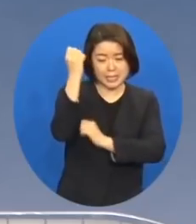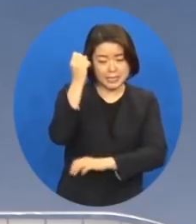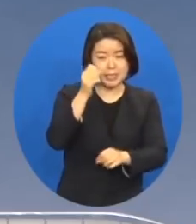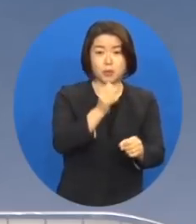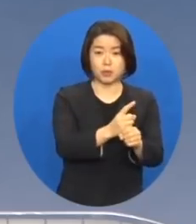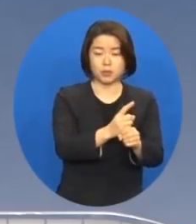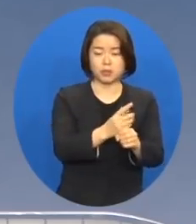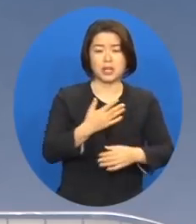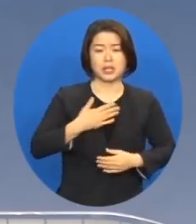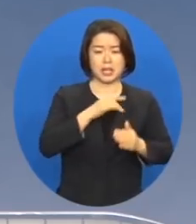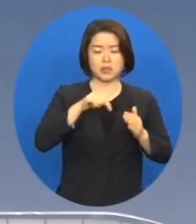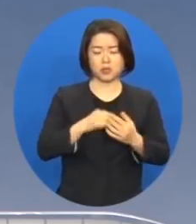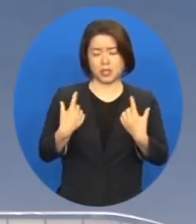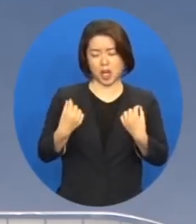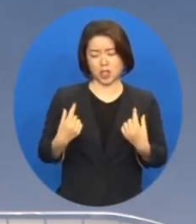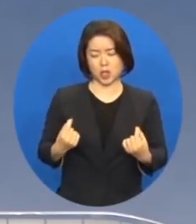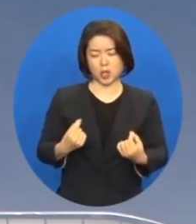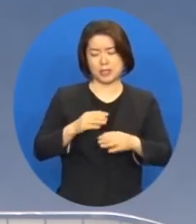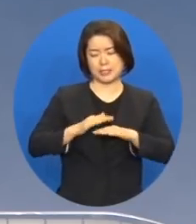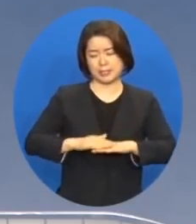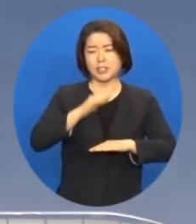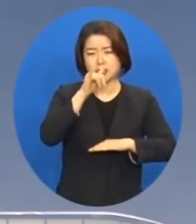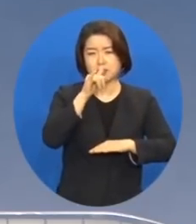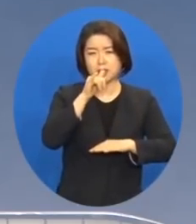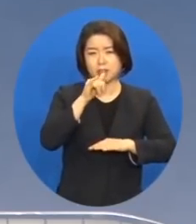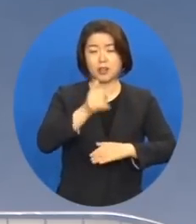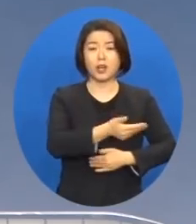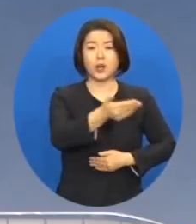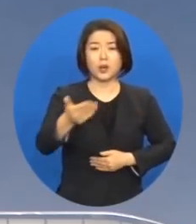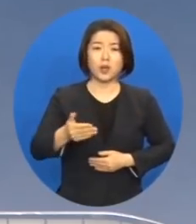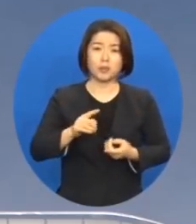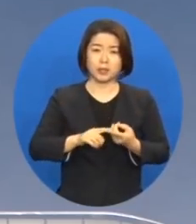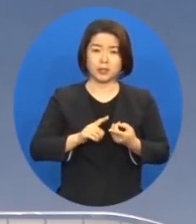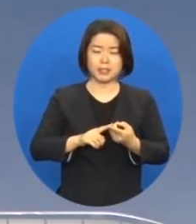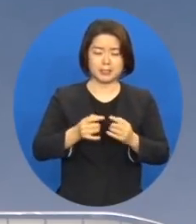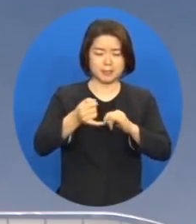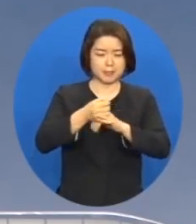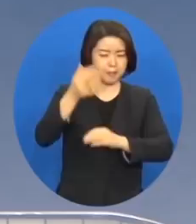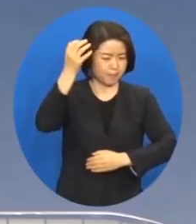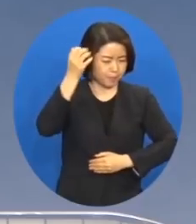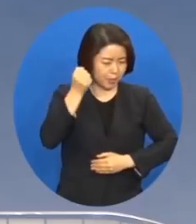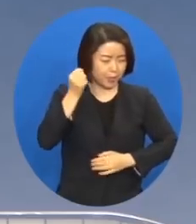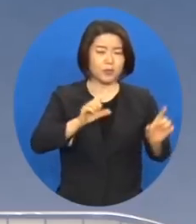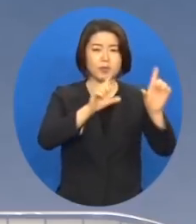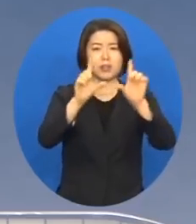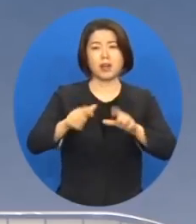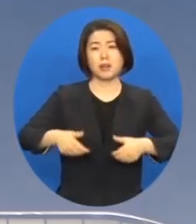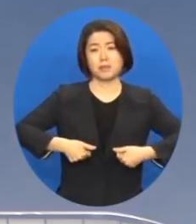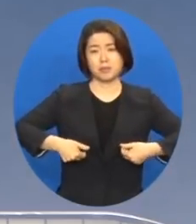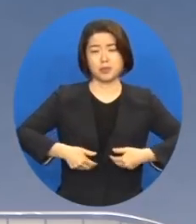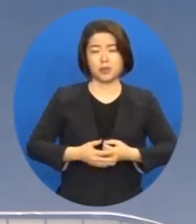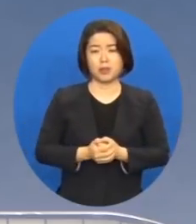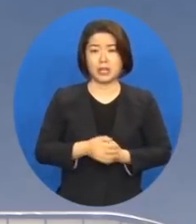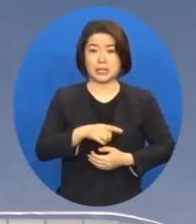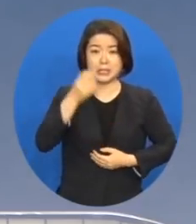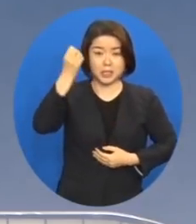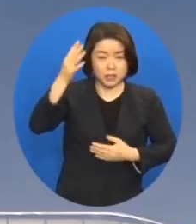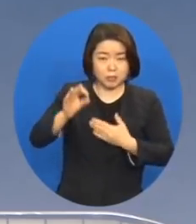우리에게 여전히 있습니다. 여러분이 그 사실을 명심하고 살아야 합니다. 만약에 이것을